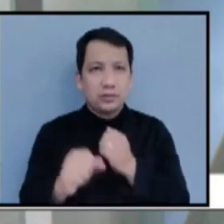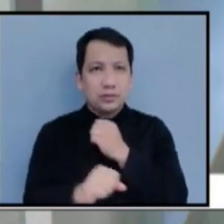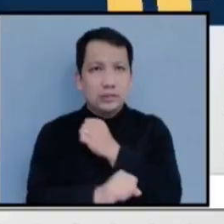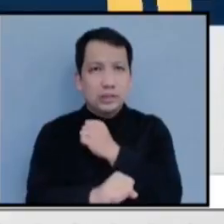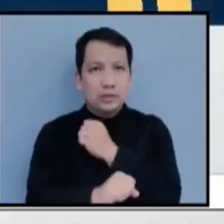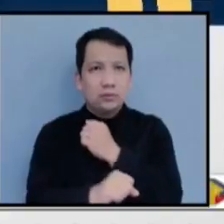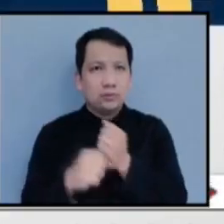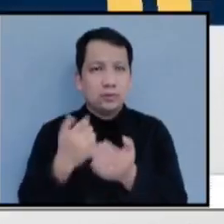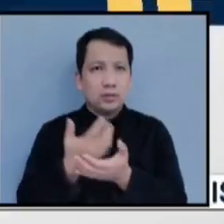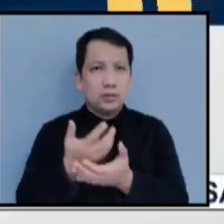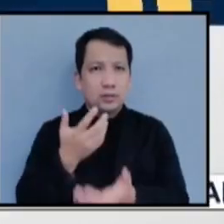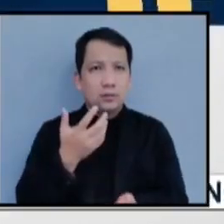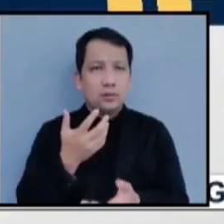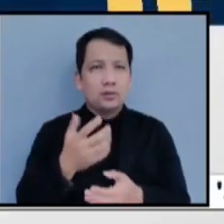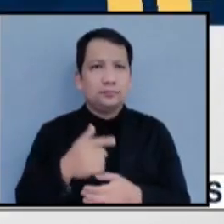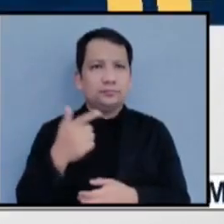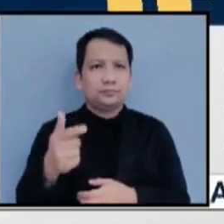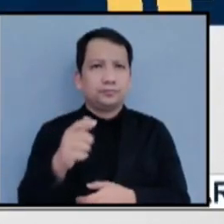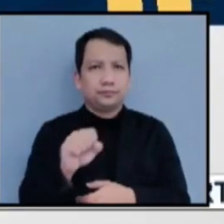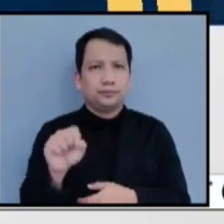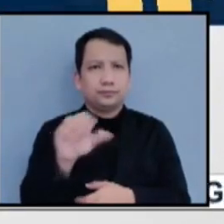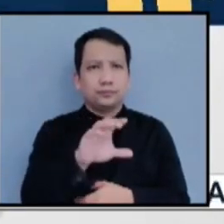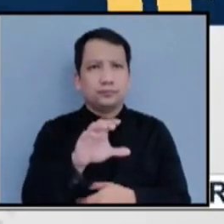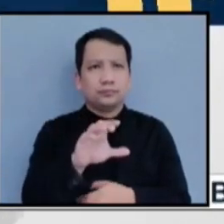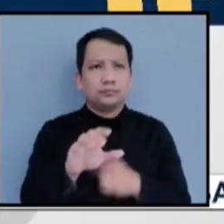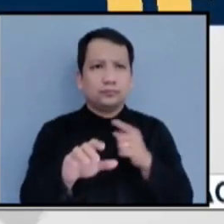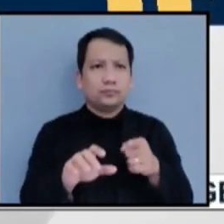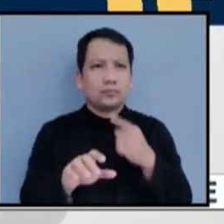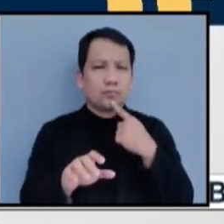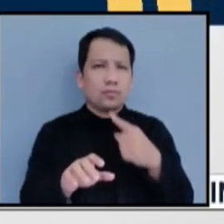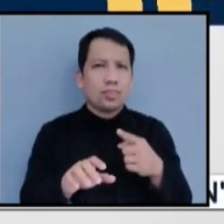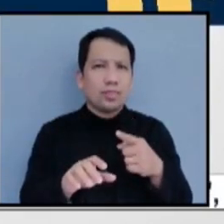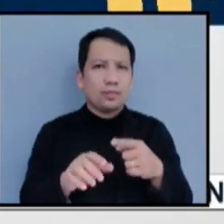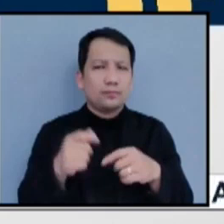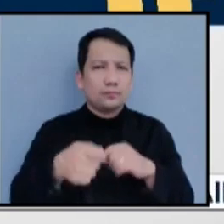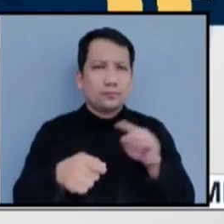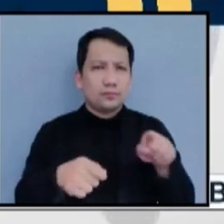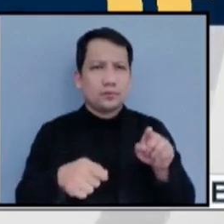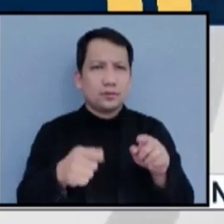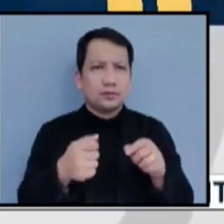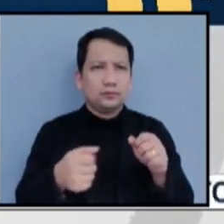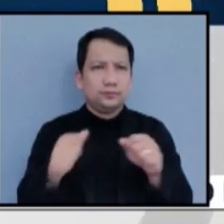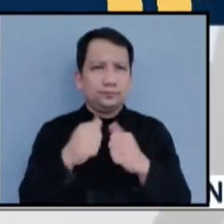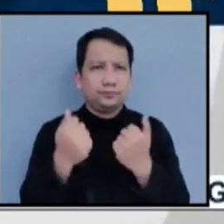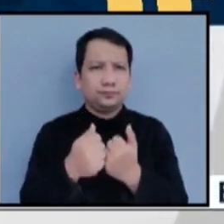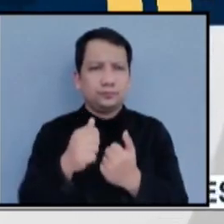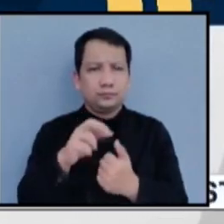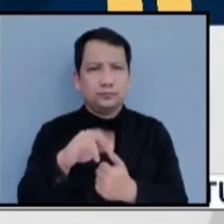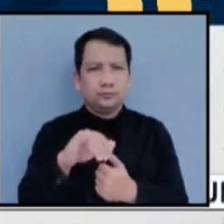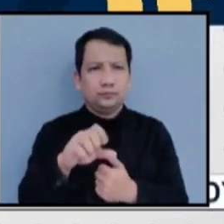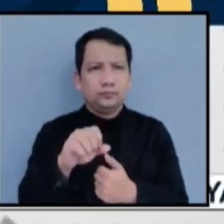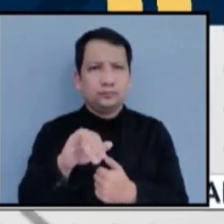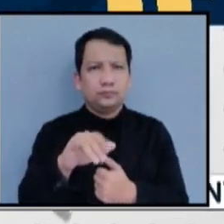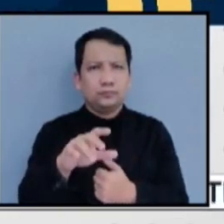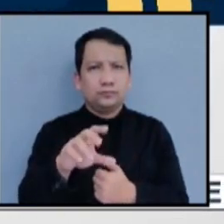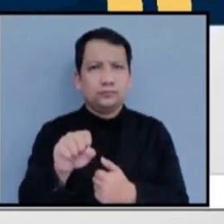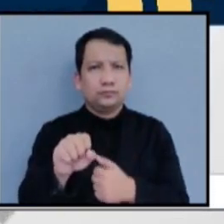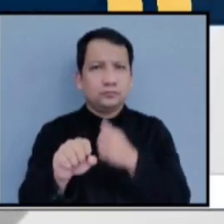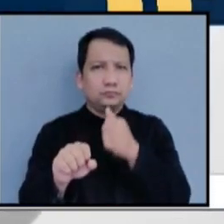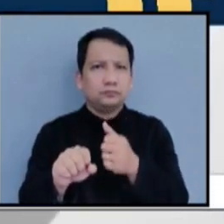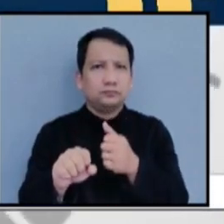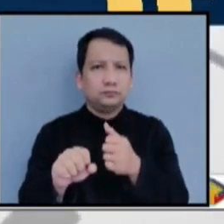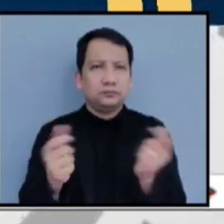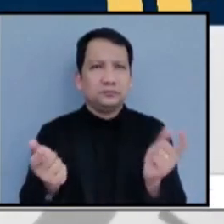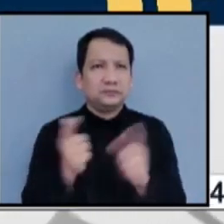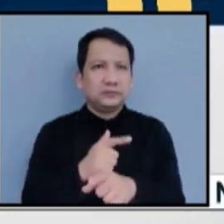desisyon ng Supreme Court First Division na pinunente ni Associate Justice Ricardo Rosario, tumanggi ito na baliktarin ang naunang